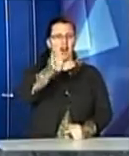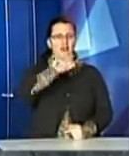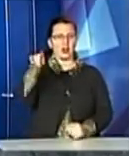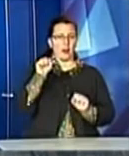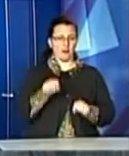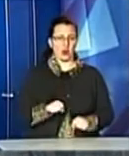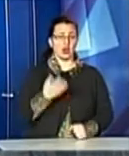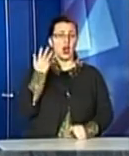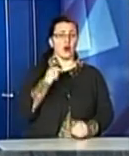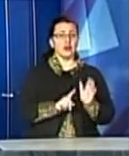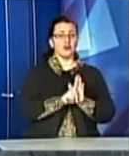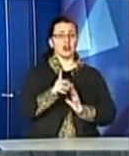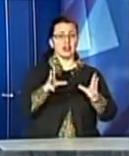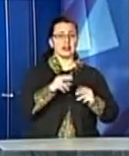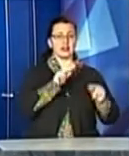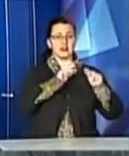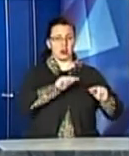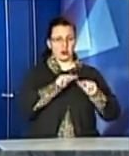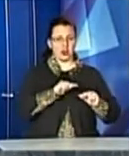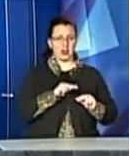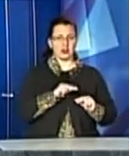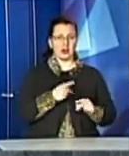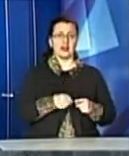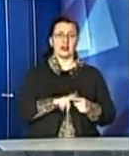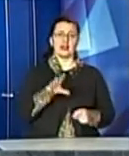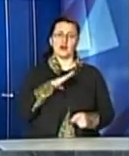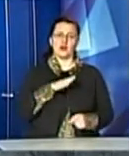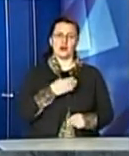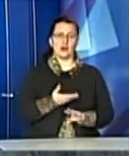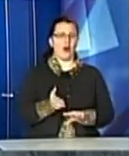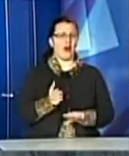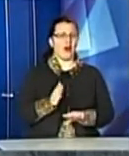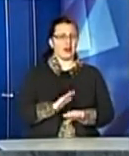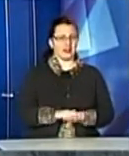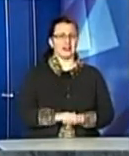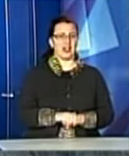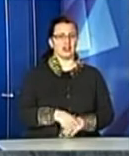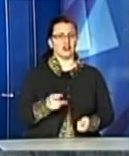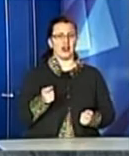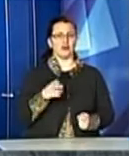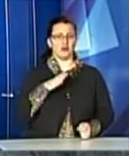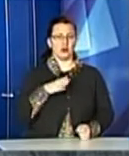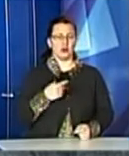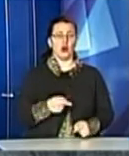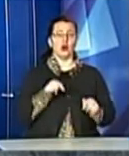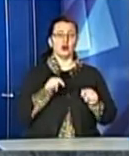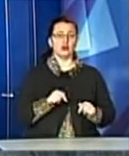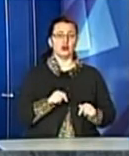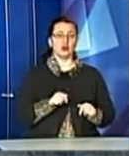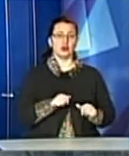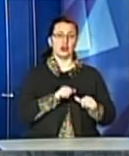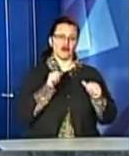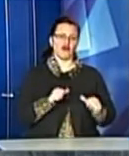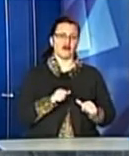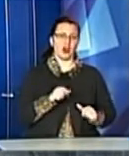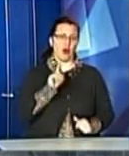Коли розпочалася співпраця, направду вона була достатньо нелегкою. І тут щиро